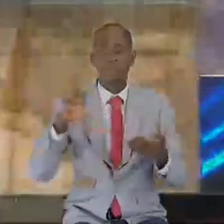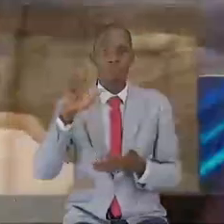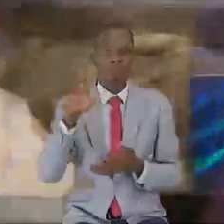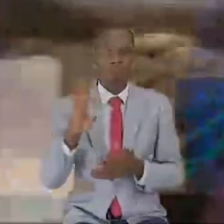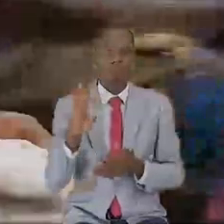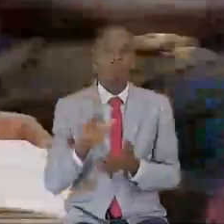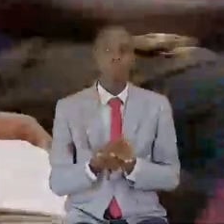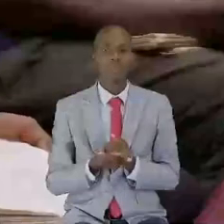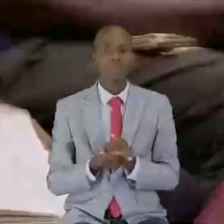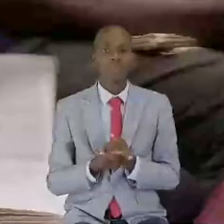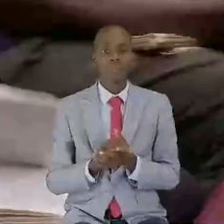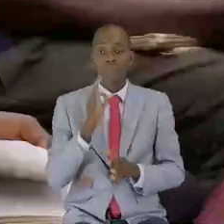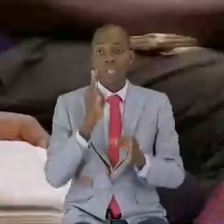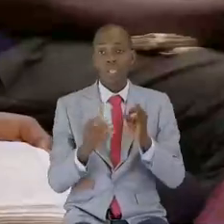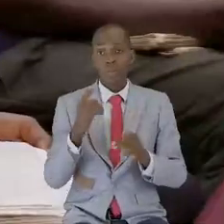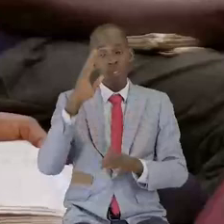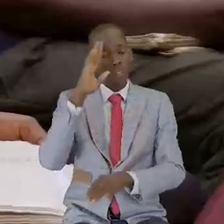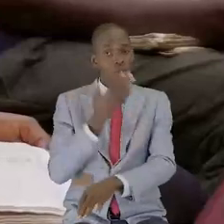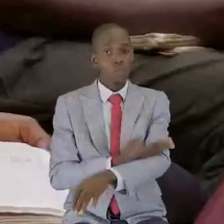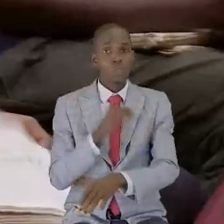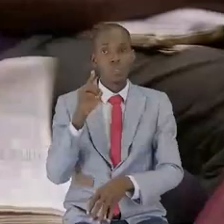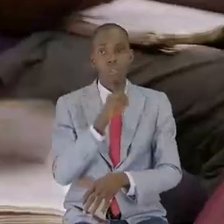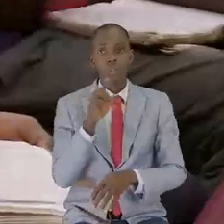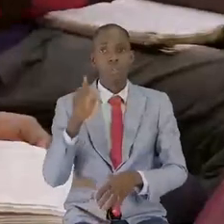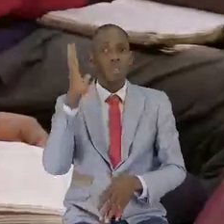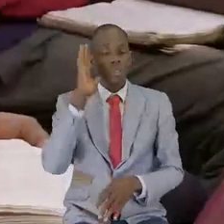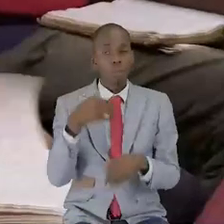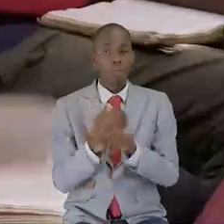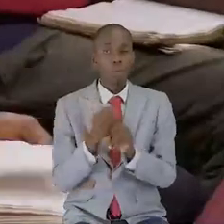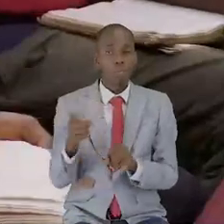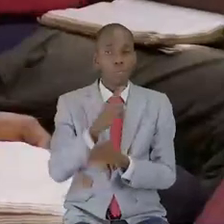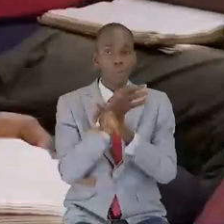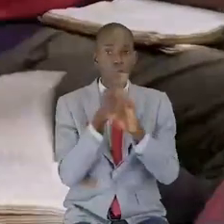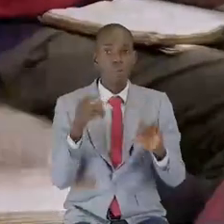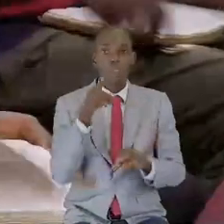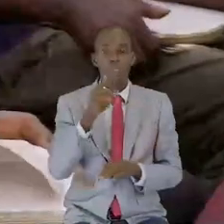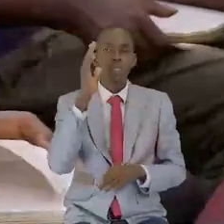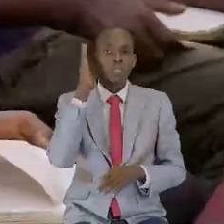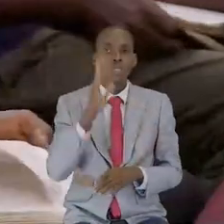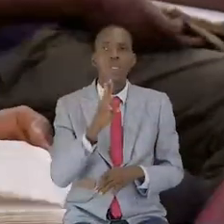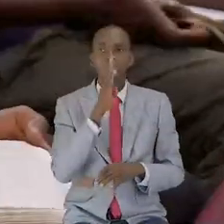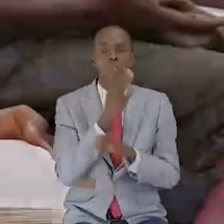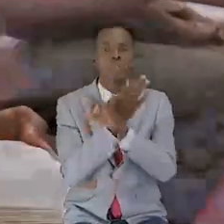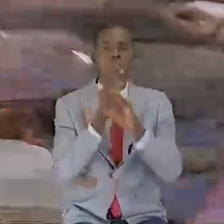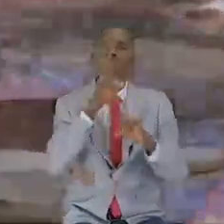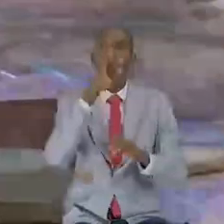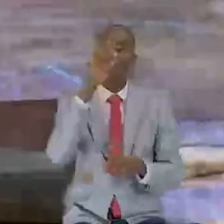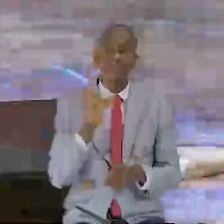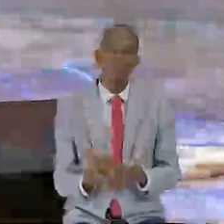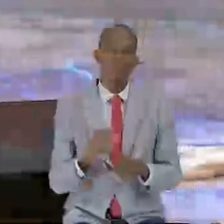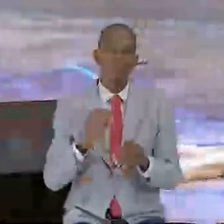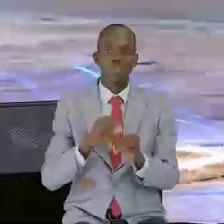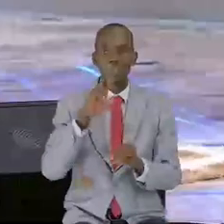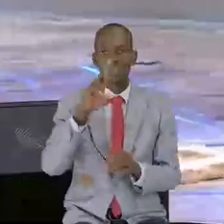36 dit, si donc le Fils vous affranchit, vous serez réellement libre. Romains